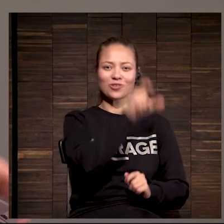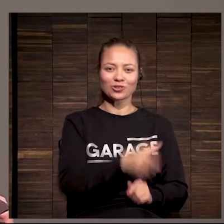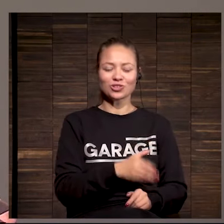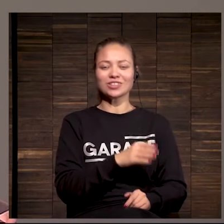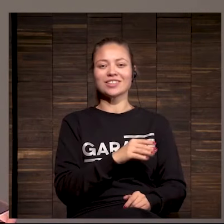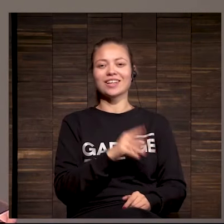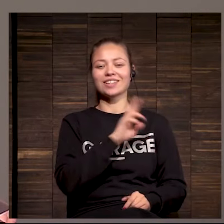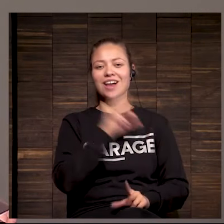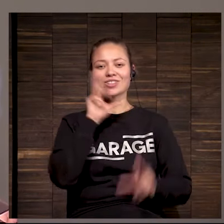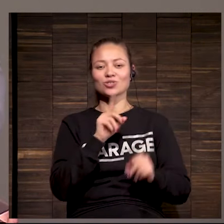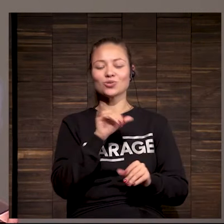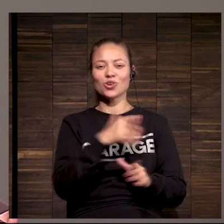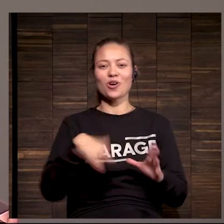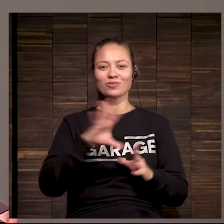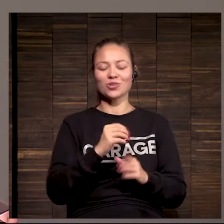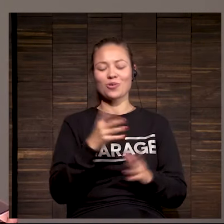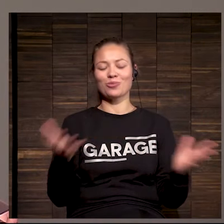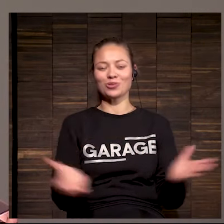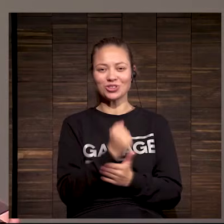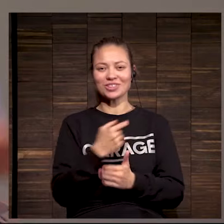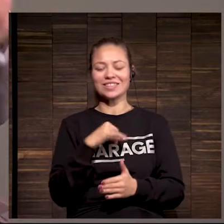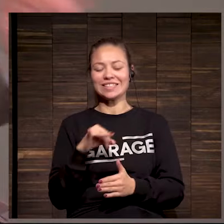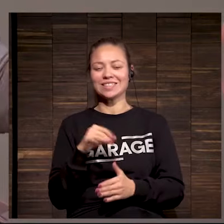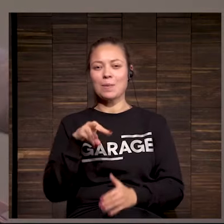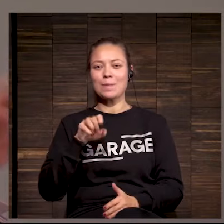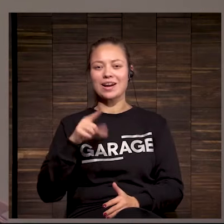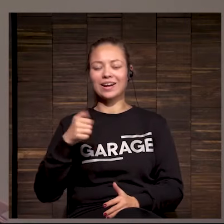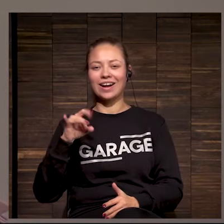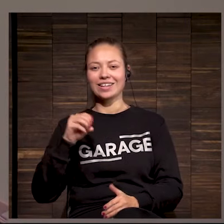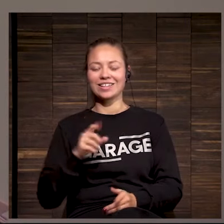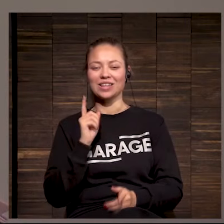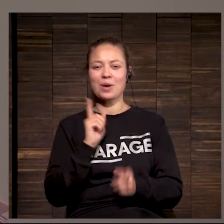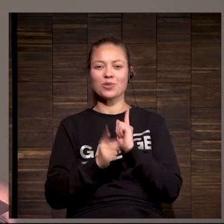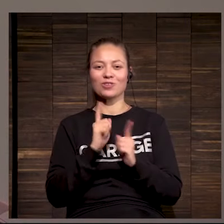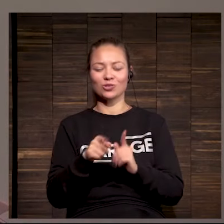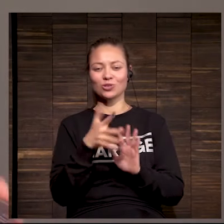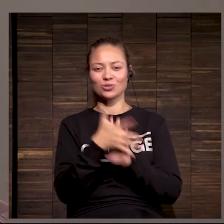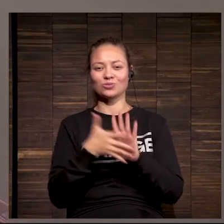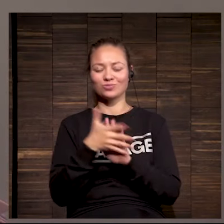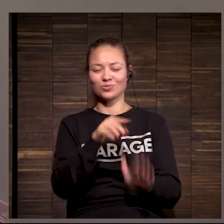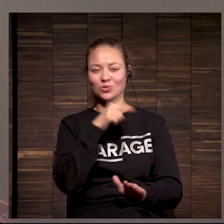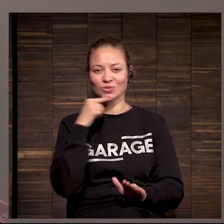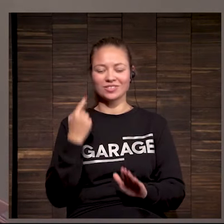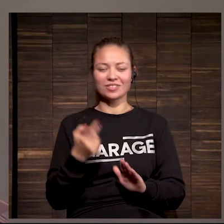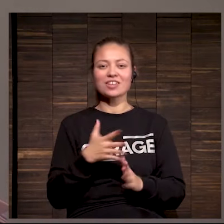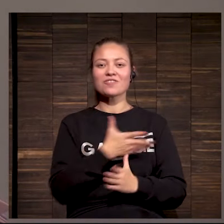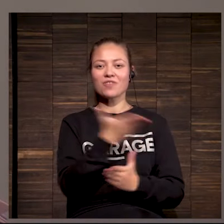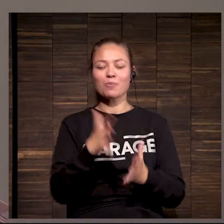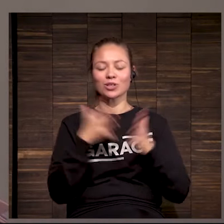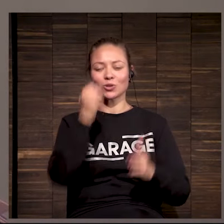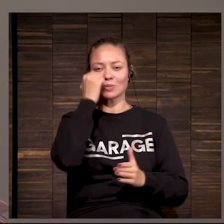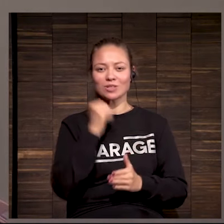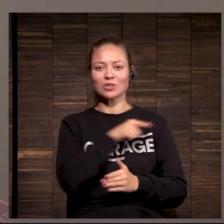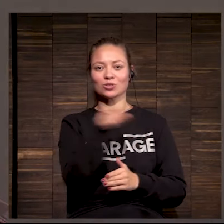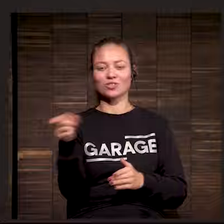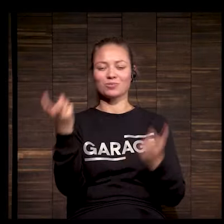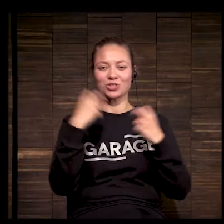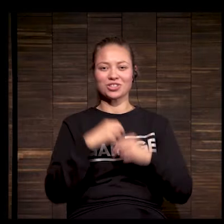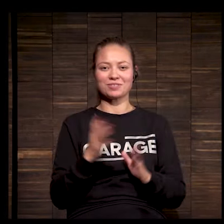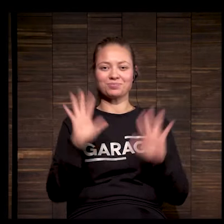надеюсь что у нее все получилось и маргарита переводчик русского жестового языка и вам большое спасибо за то что вы